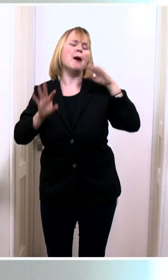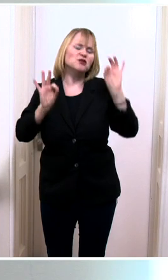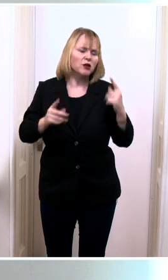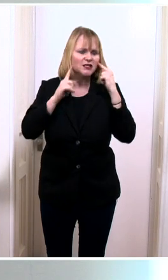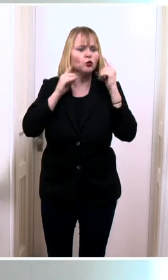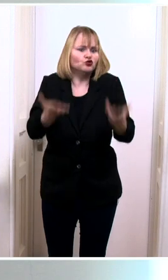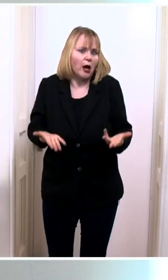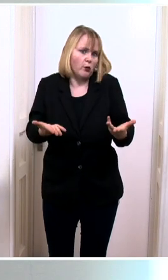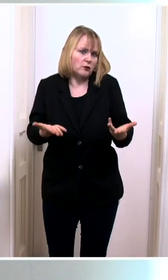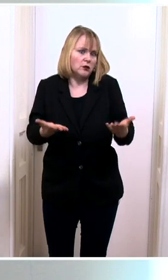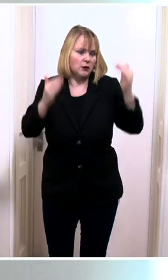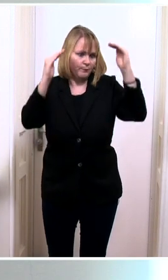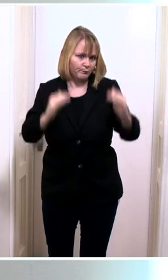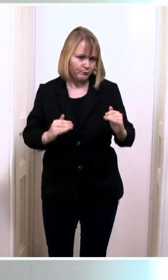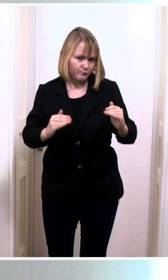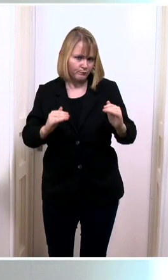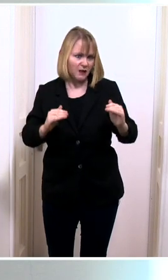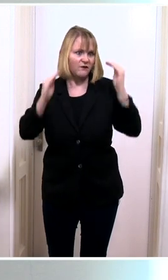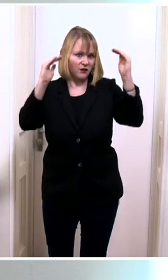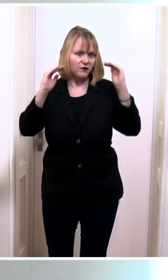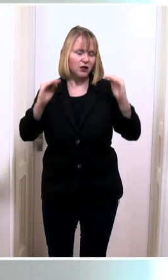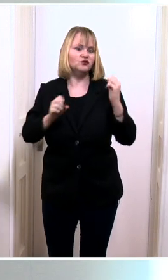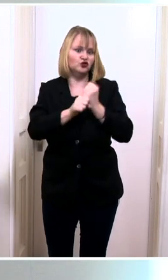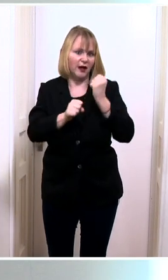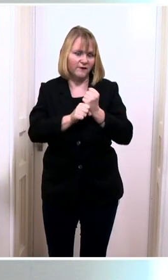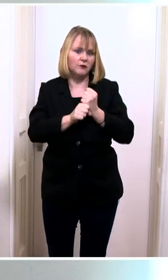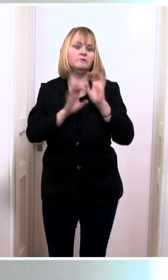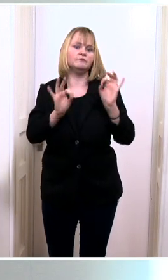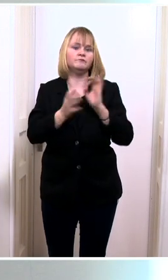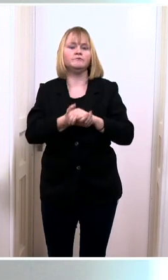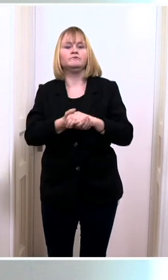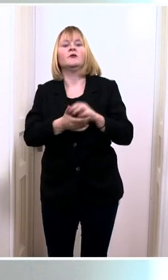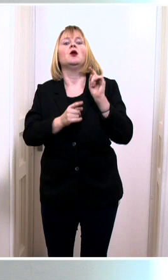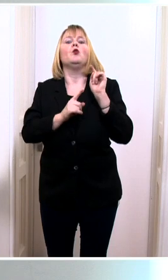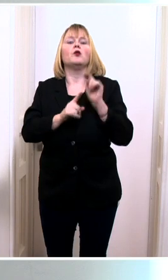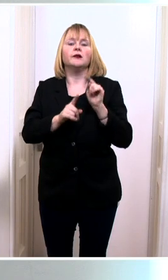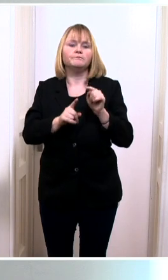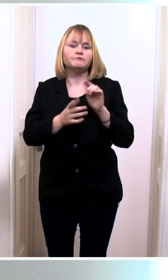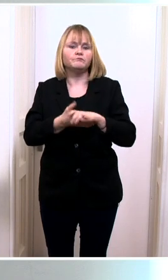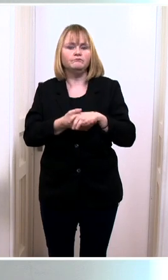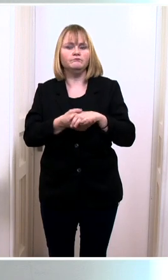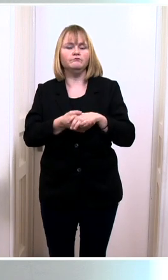zu arbeiten. Dann die Kontraindikationen, die sind erfreulicherweise für den